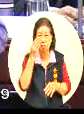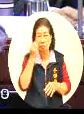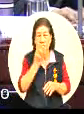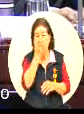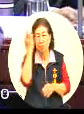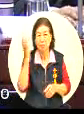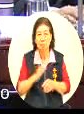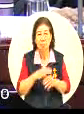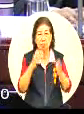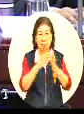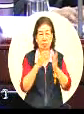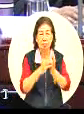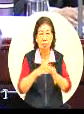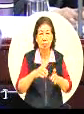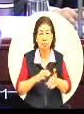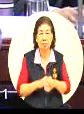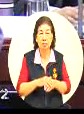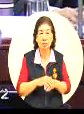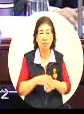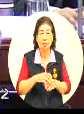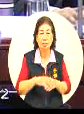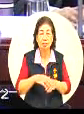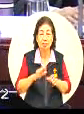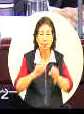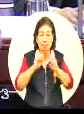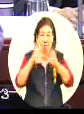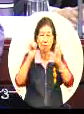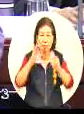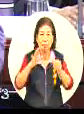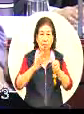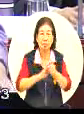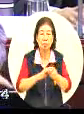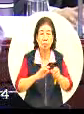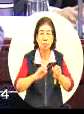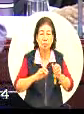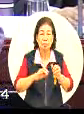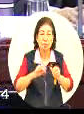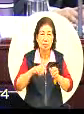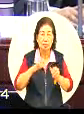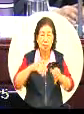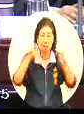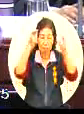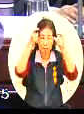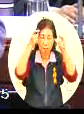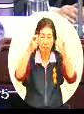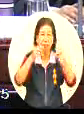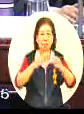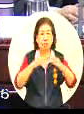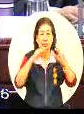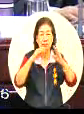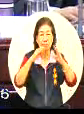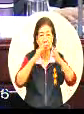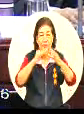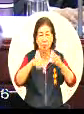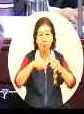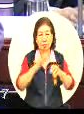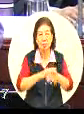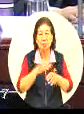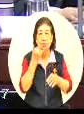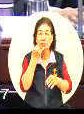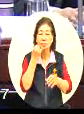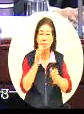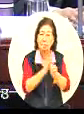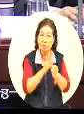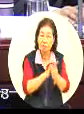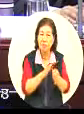在我们所有行销高雄的时候，能够在这个部分能够多多来行销，